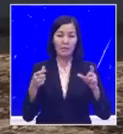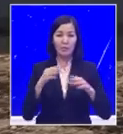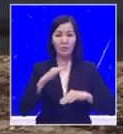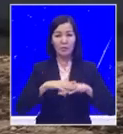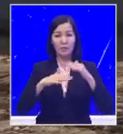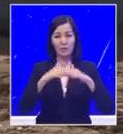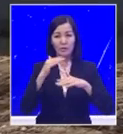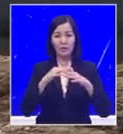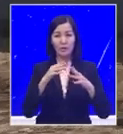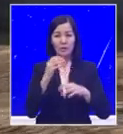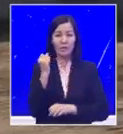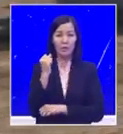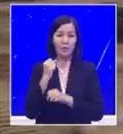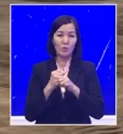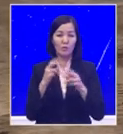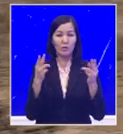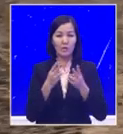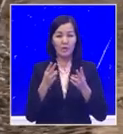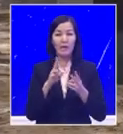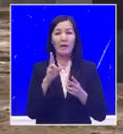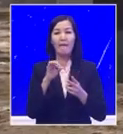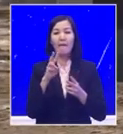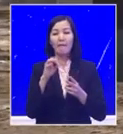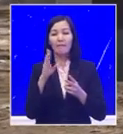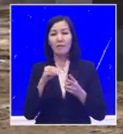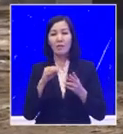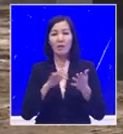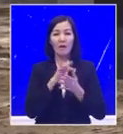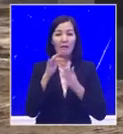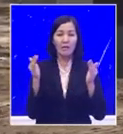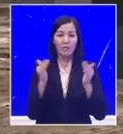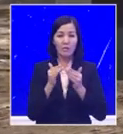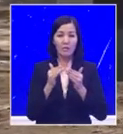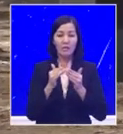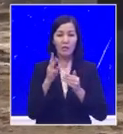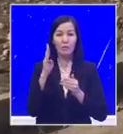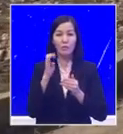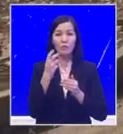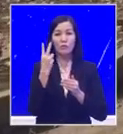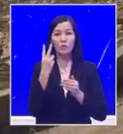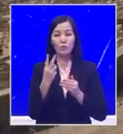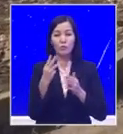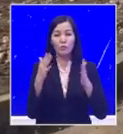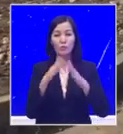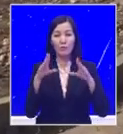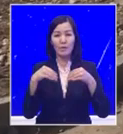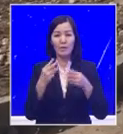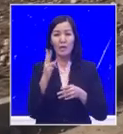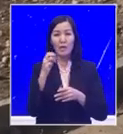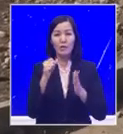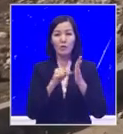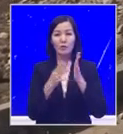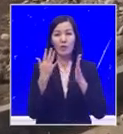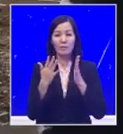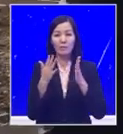Коттедж қалашығында да құрылыс тоқтаусыз жүріп жатыр. Биыл 403 үйді игілікке беру жоспарда, 265-нің іргетасы